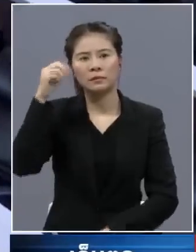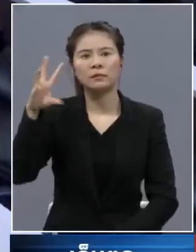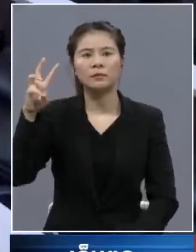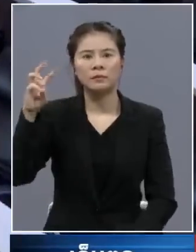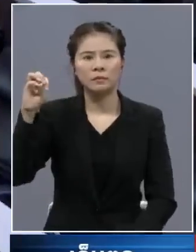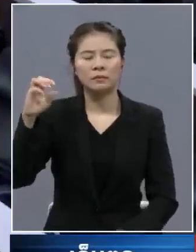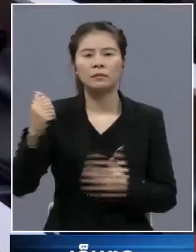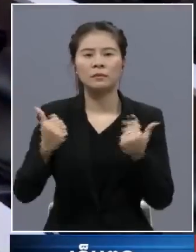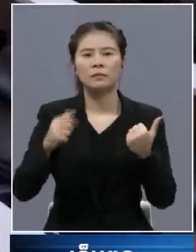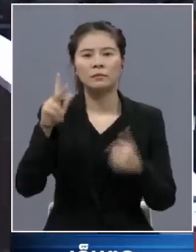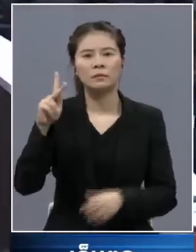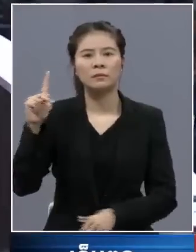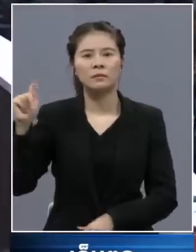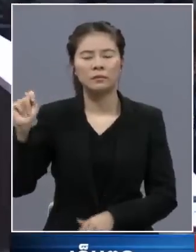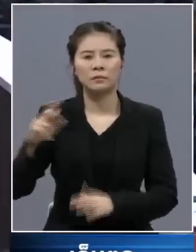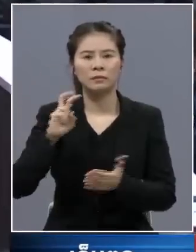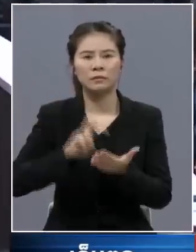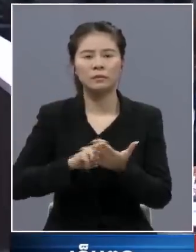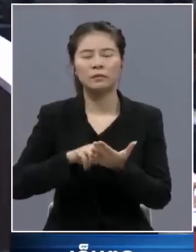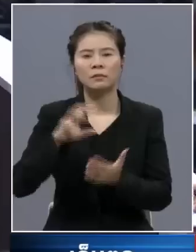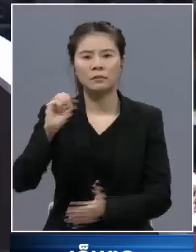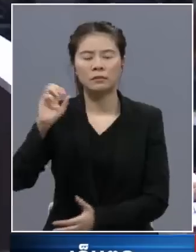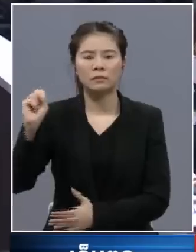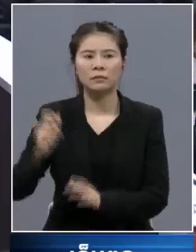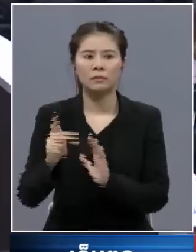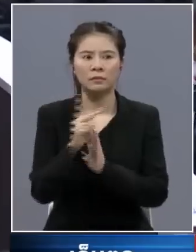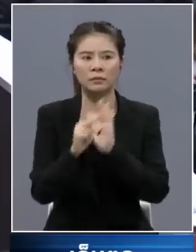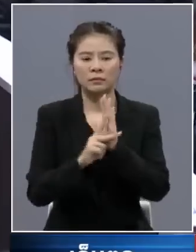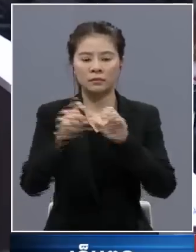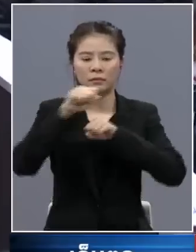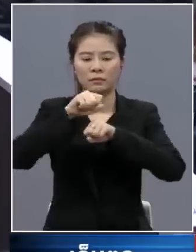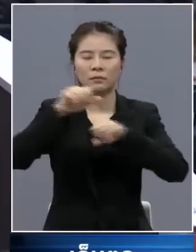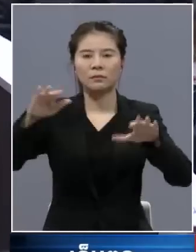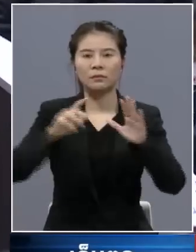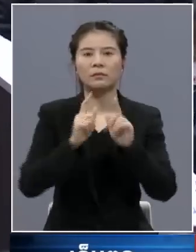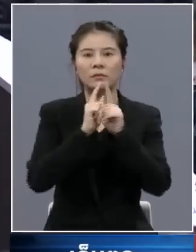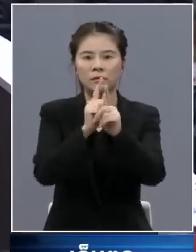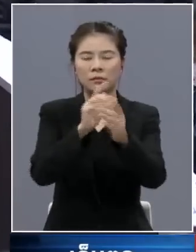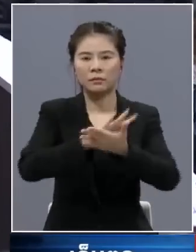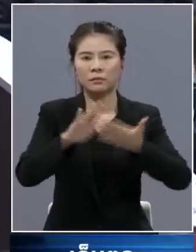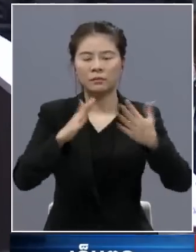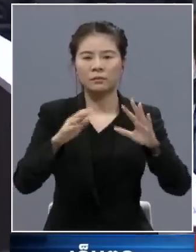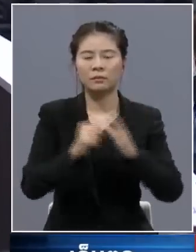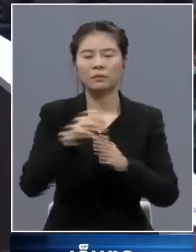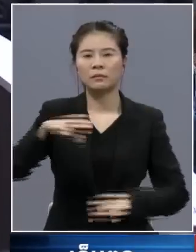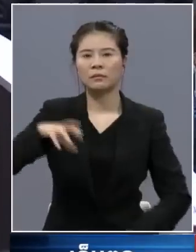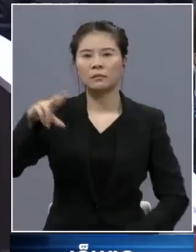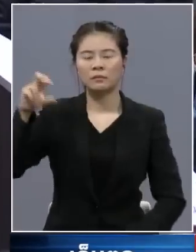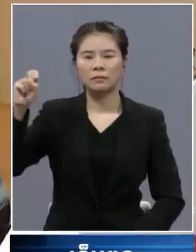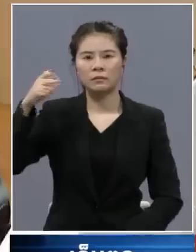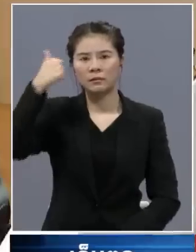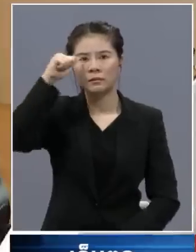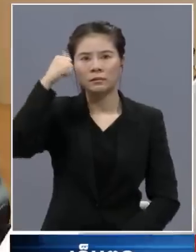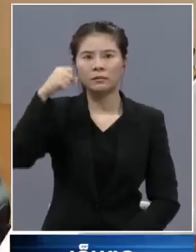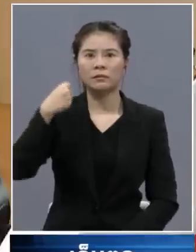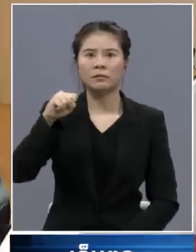รับรองส.ส.ตามรัฐธรรมนูญกำหนดเรียบร้อยแล้วเนี่ยก็จะมีการเปิดประชุมรัฐสภานัดแรกเป็นรัฐพิธีภายใน15วันนะครับแล้ว